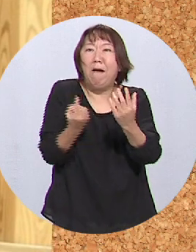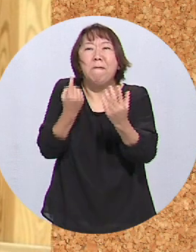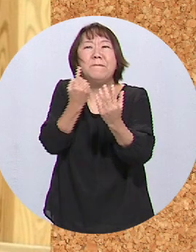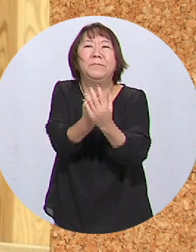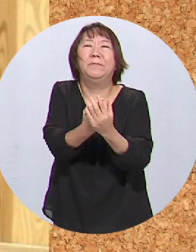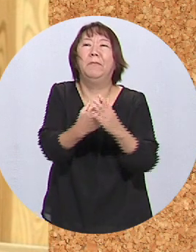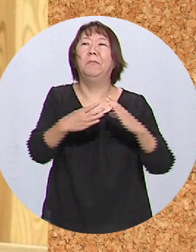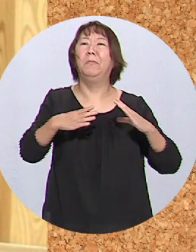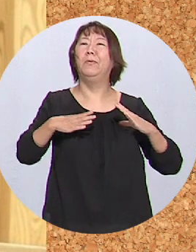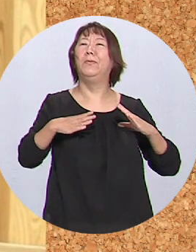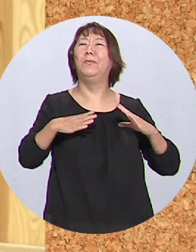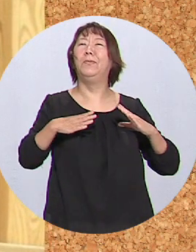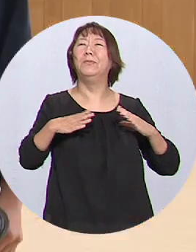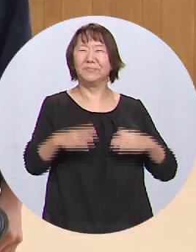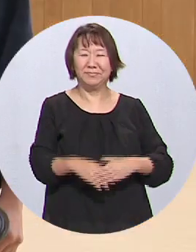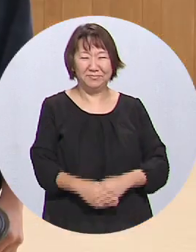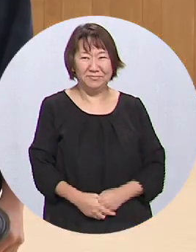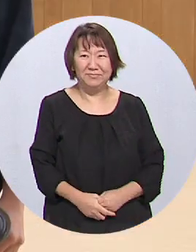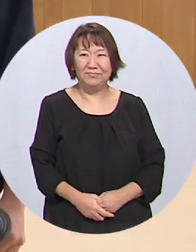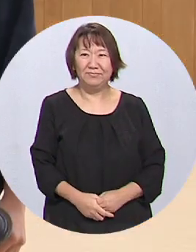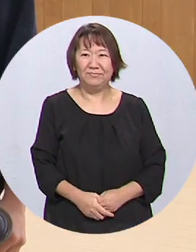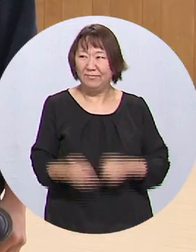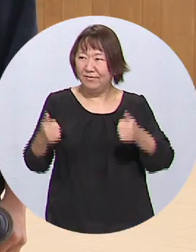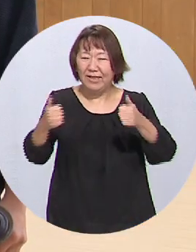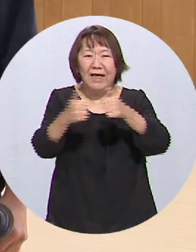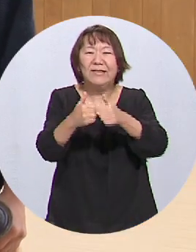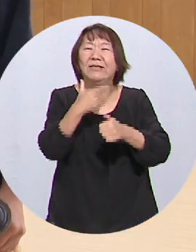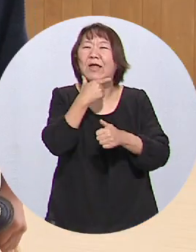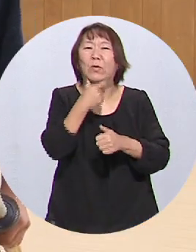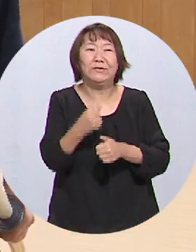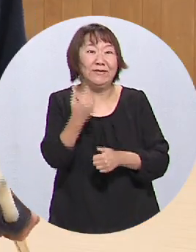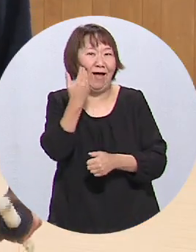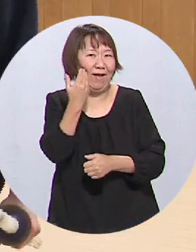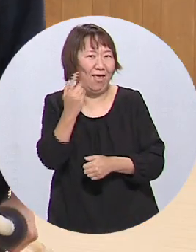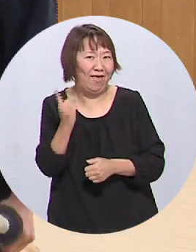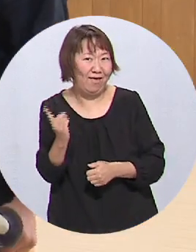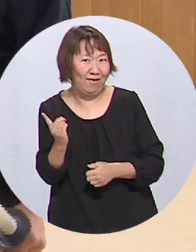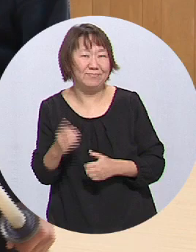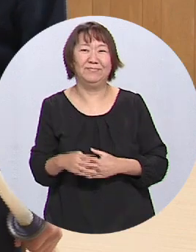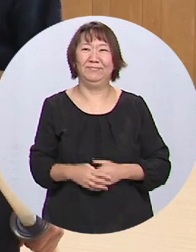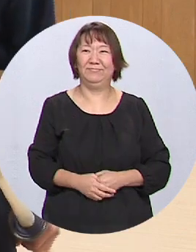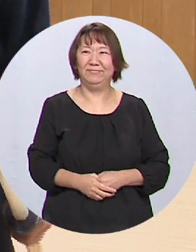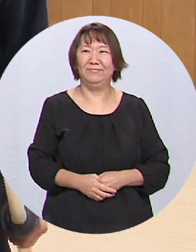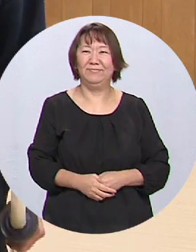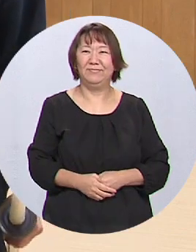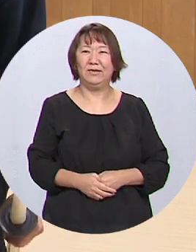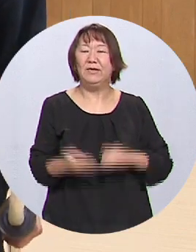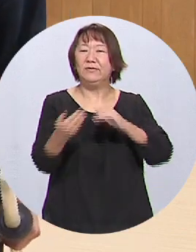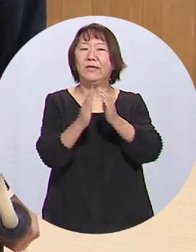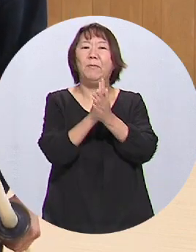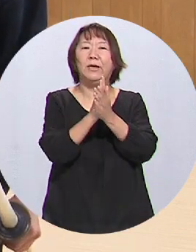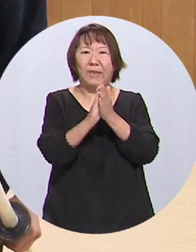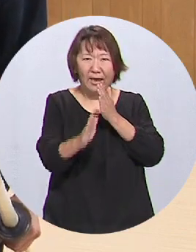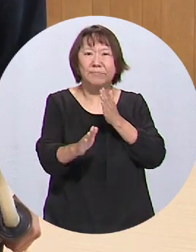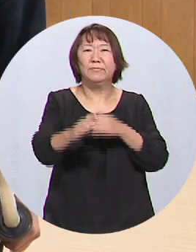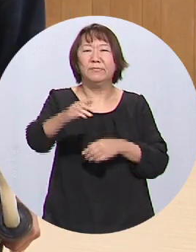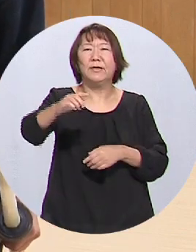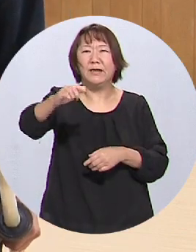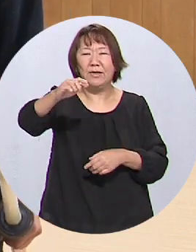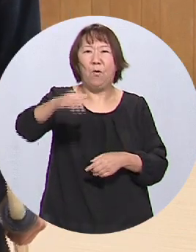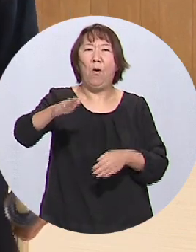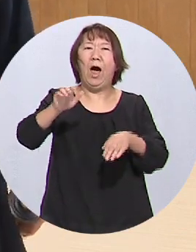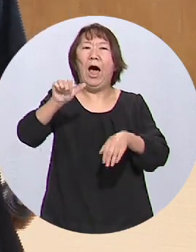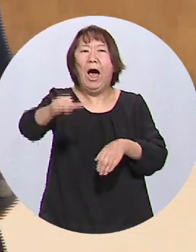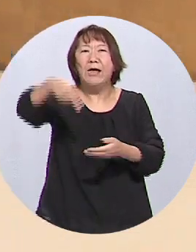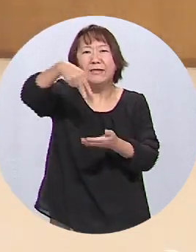場している猛者なんです。 対戦していただきたい人がいます。 ぜひお願いします。はい、はい、 埼玉県警機動隊の足立巡査